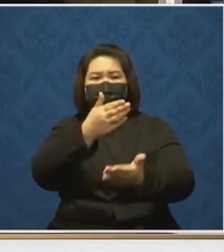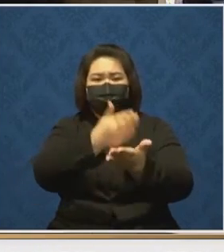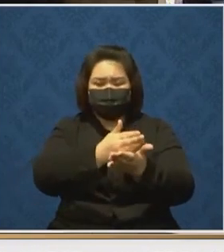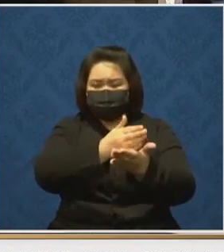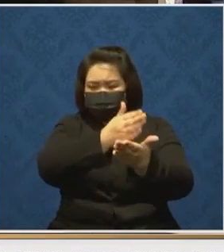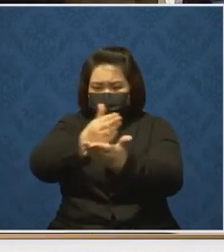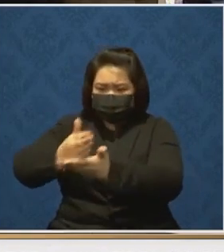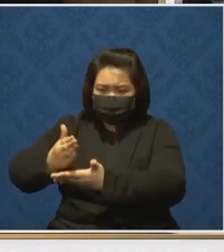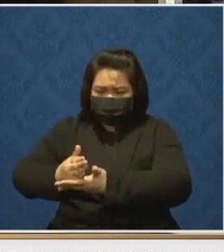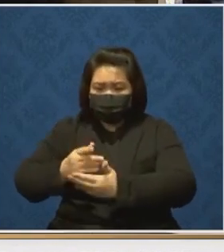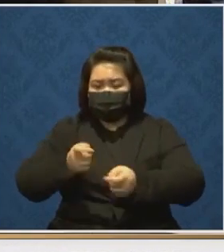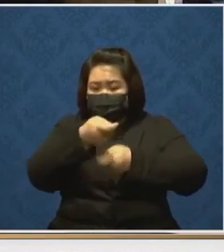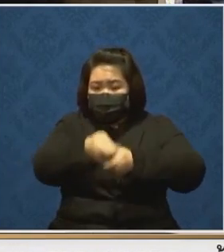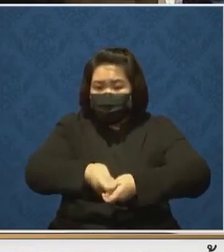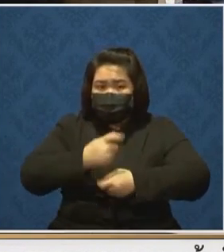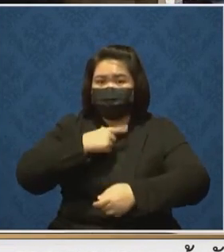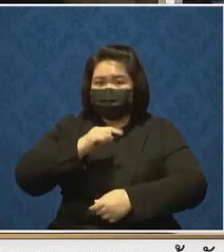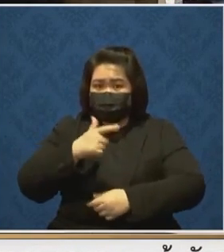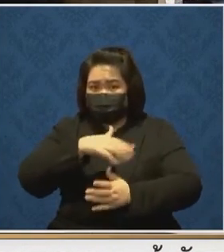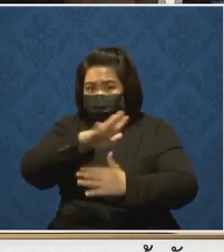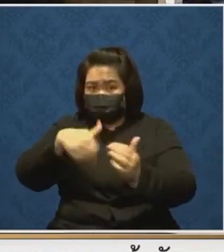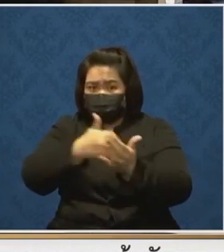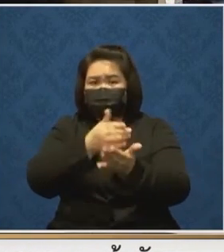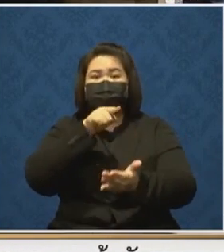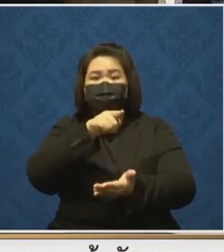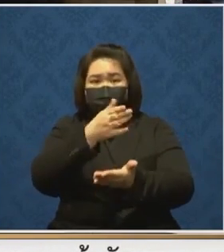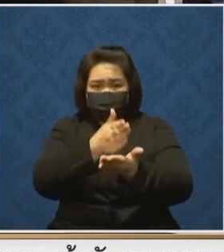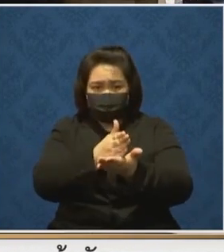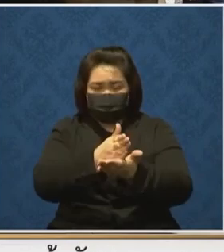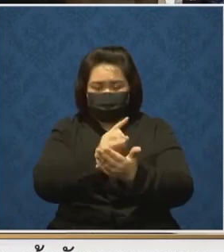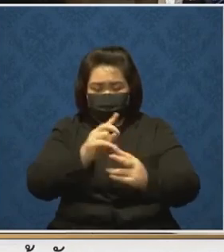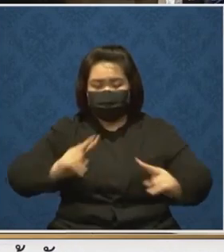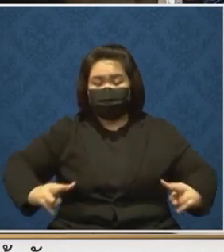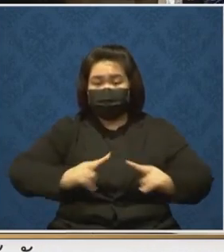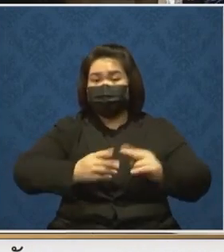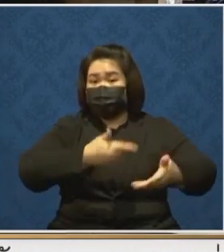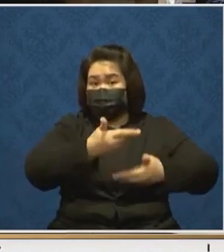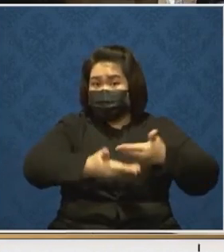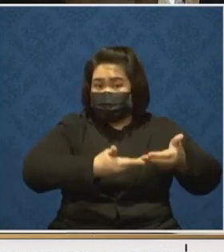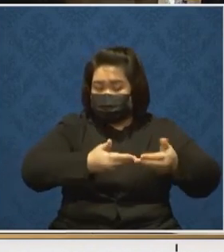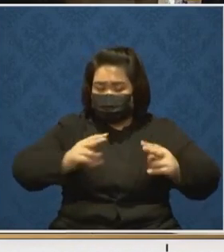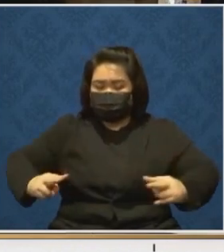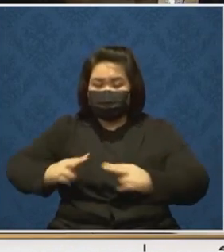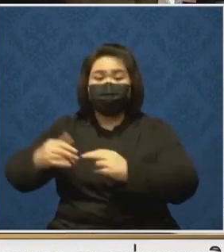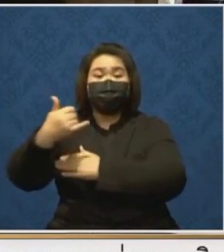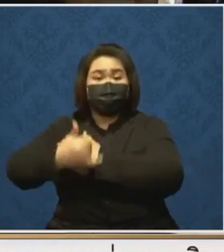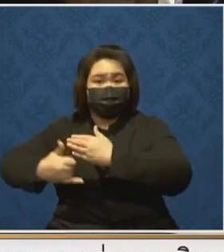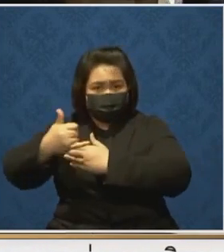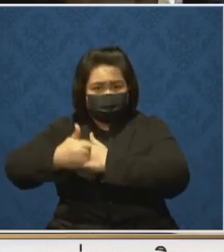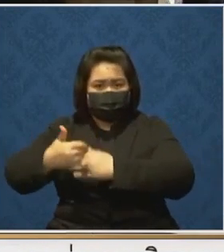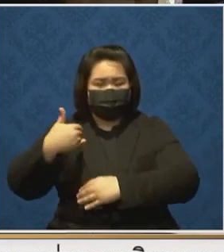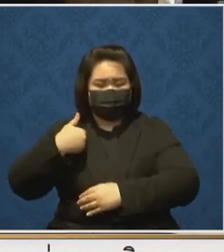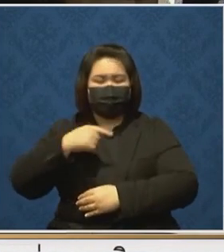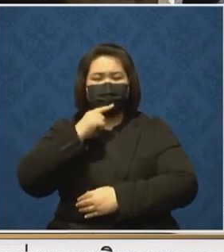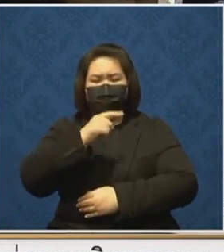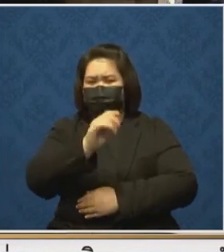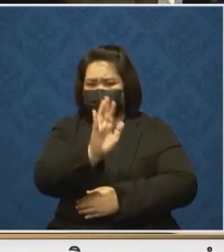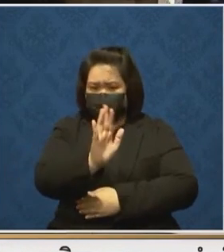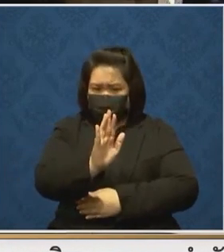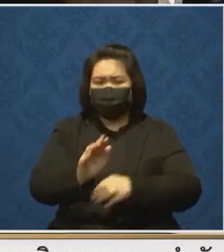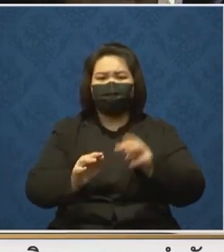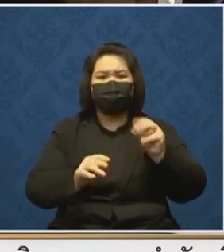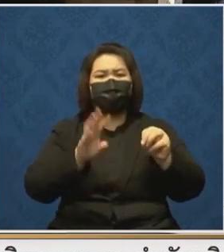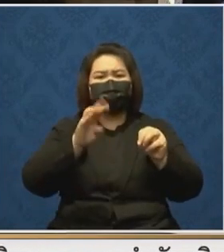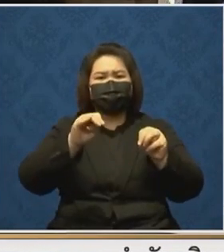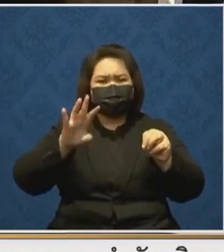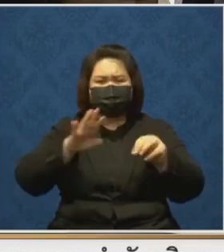เทศได้มหนวยงานอย่น้อยสองกระสวงค่คือกระทวงพานิและกระทวงการต่ประเทศคัดค้ารการใช้มาตรา